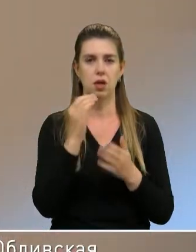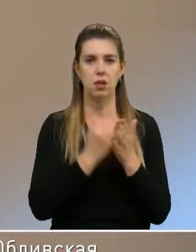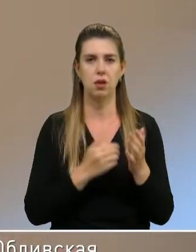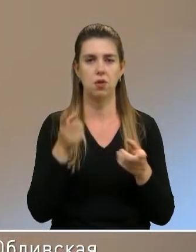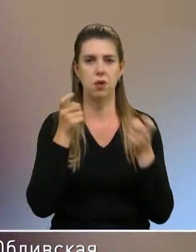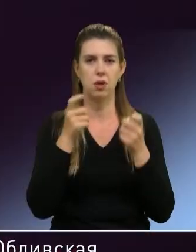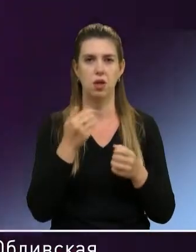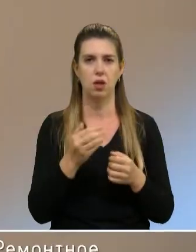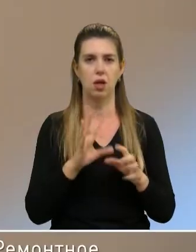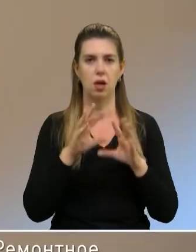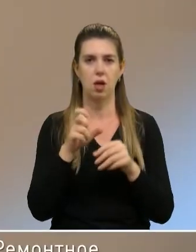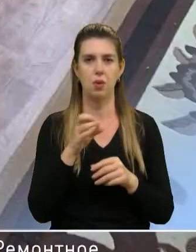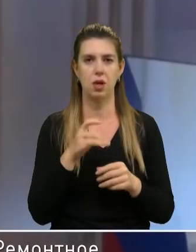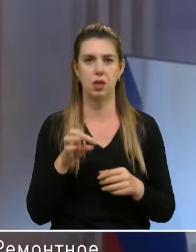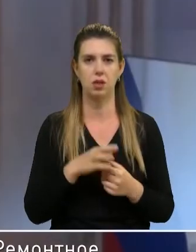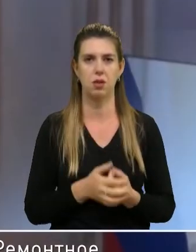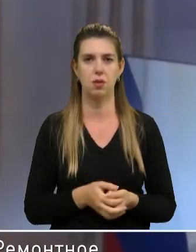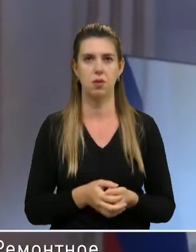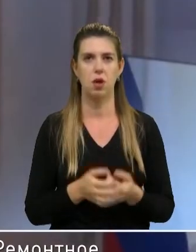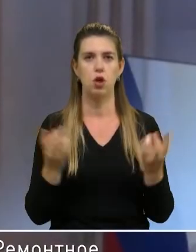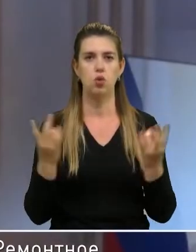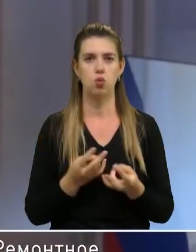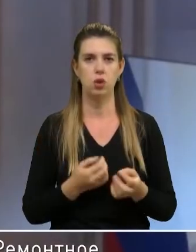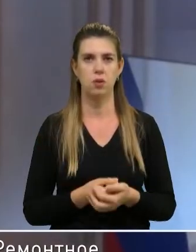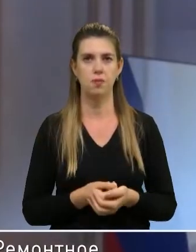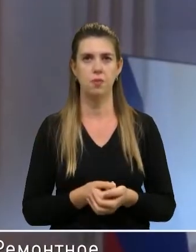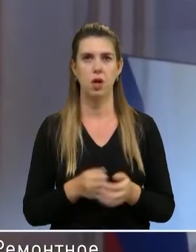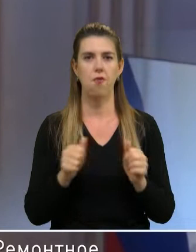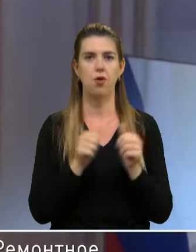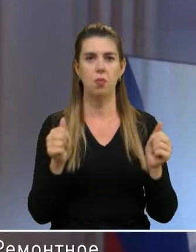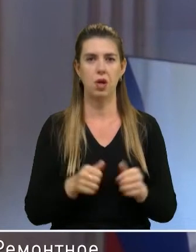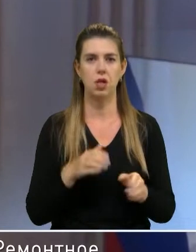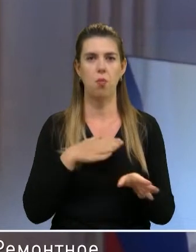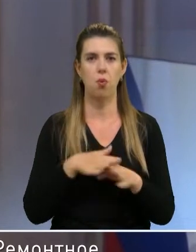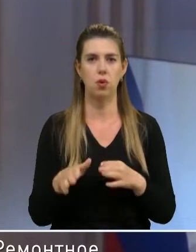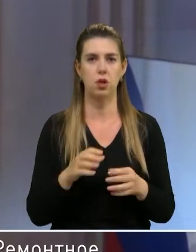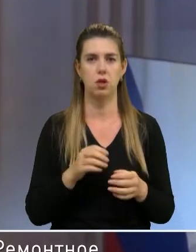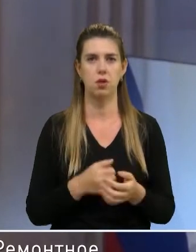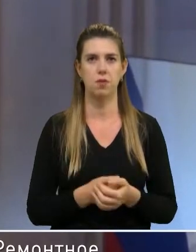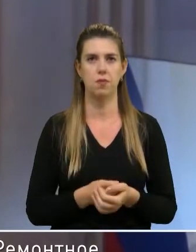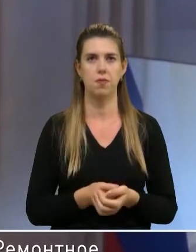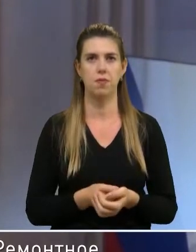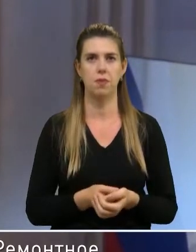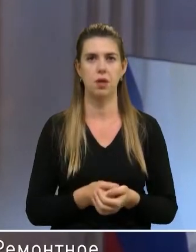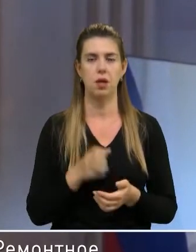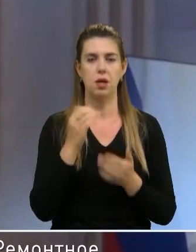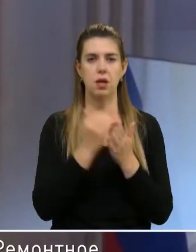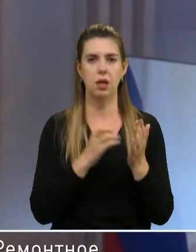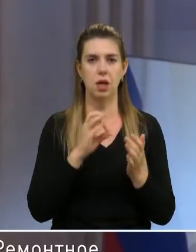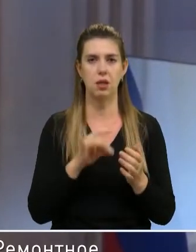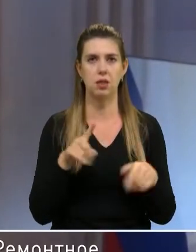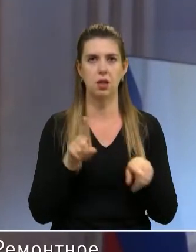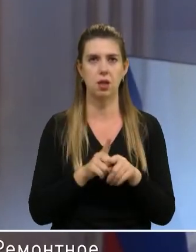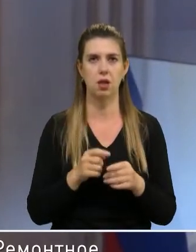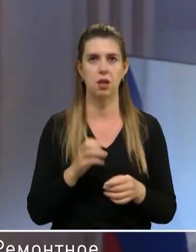в сфере миграции. Нужно формировать полноценный межведомственный реестр данных